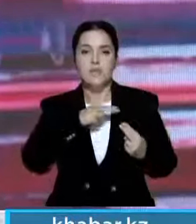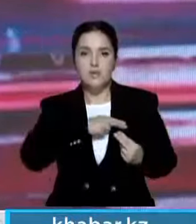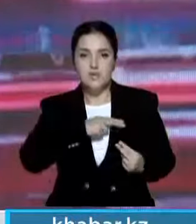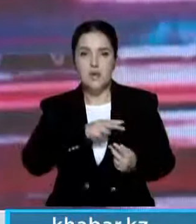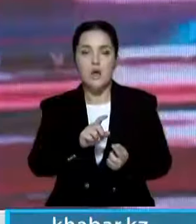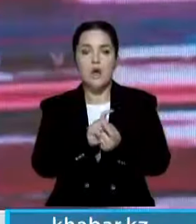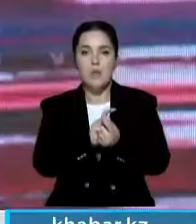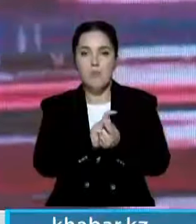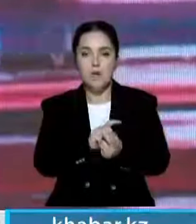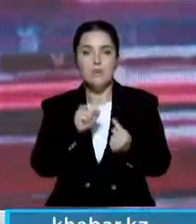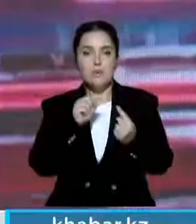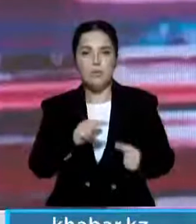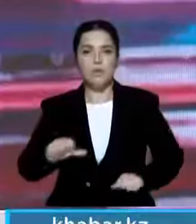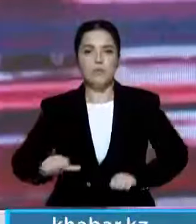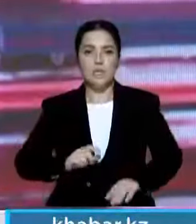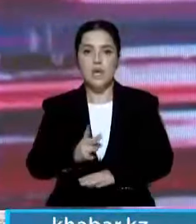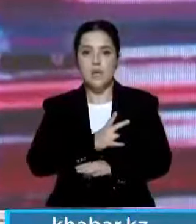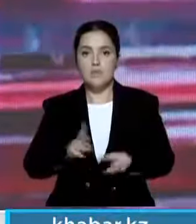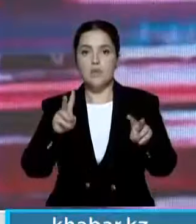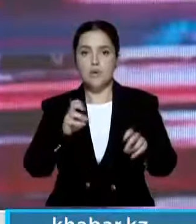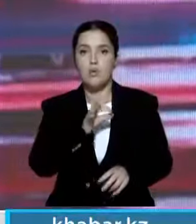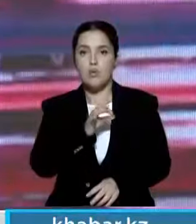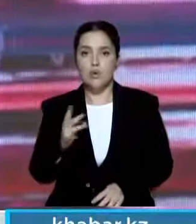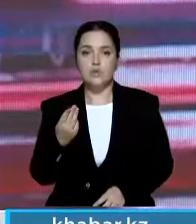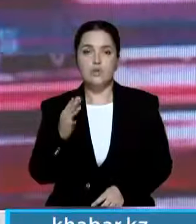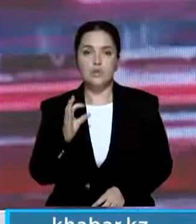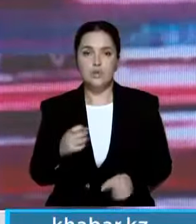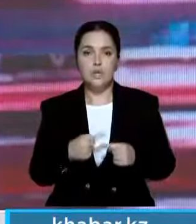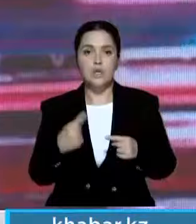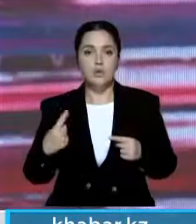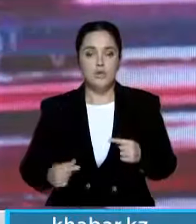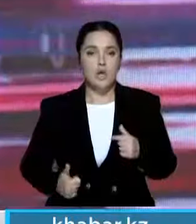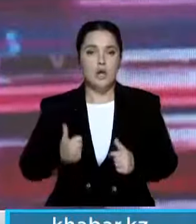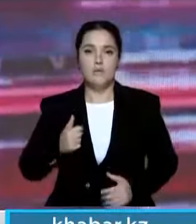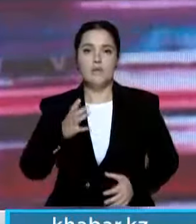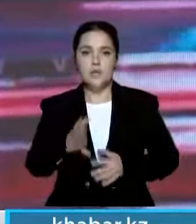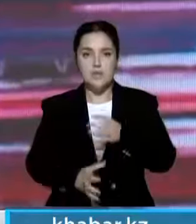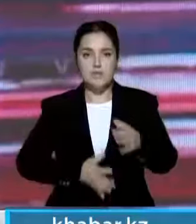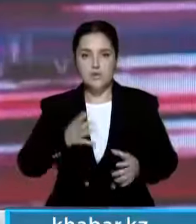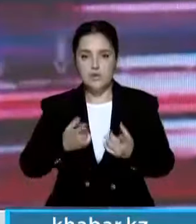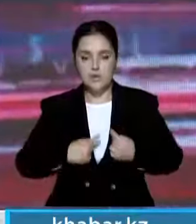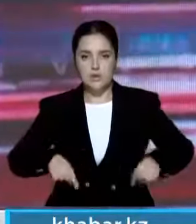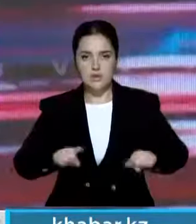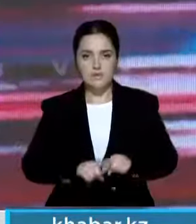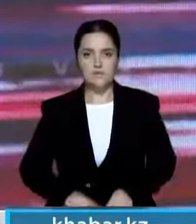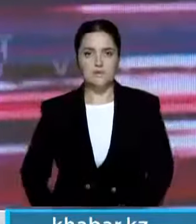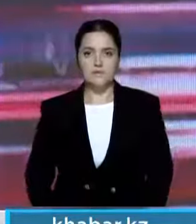многостороннего сотрудничества в борьбе против терроризма под эгидой ООН шос и других авторитетных международных организации